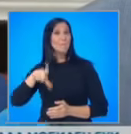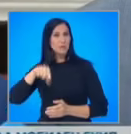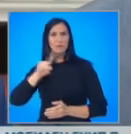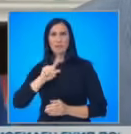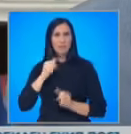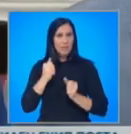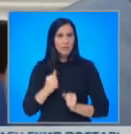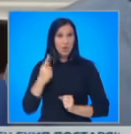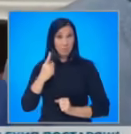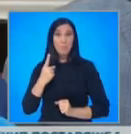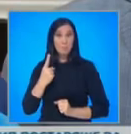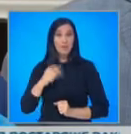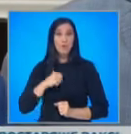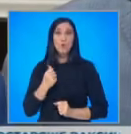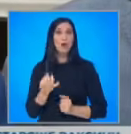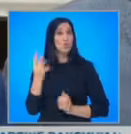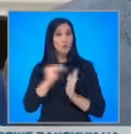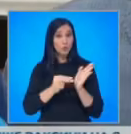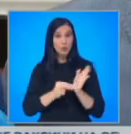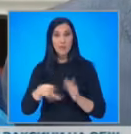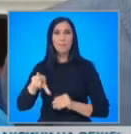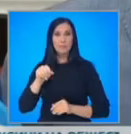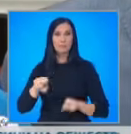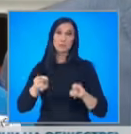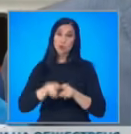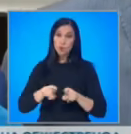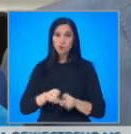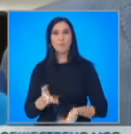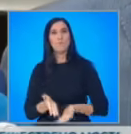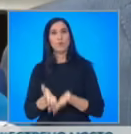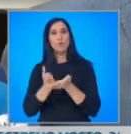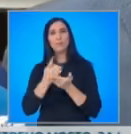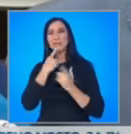януари преизчисляването на пенсиите. Също така подкрепа за